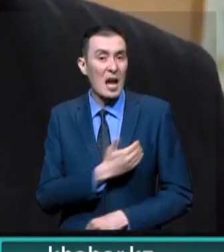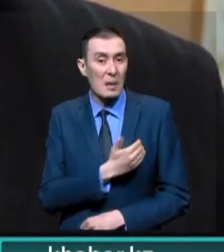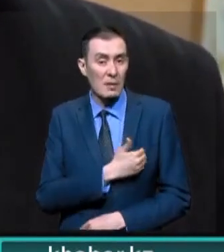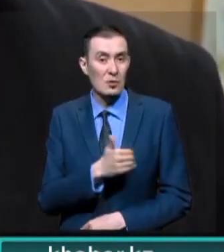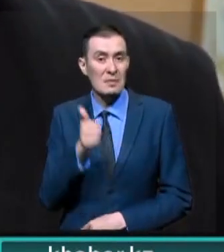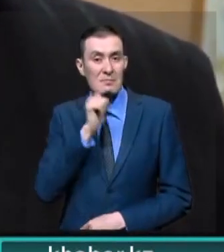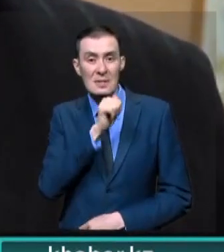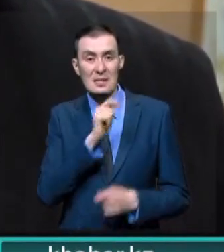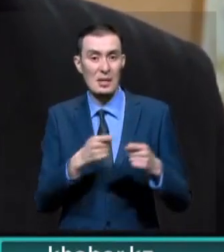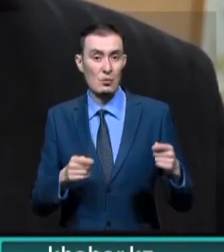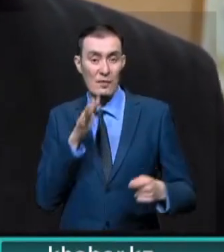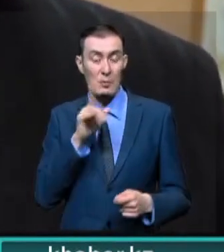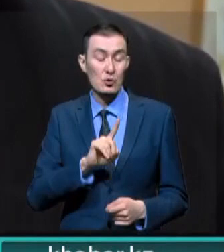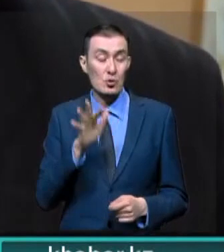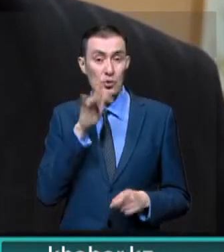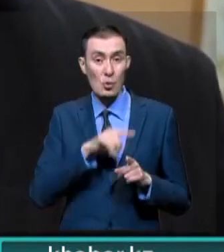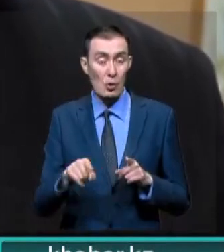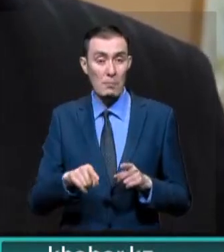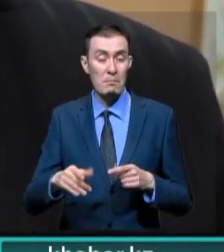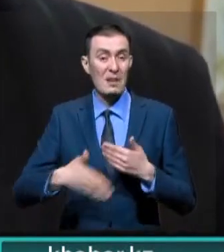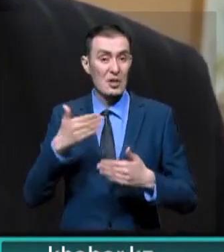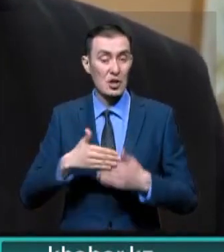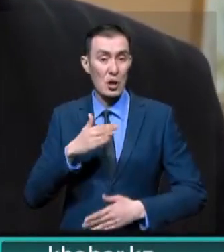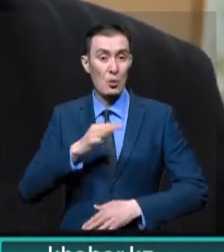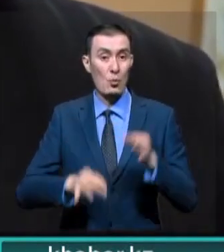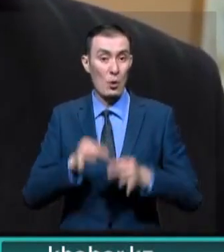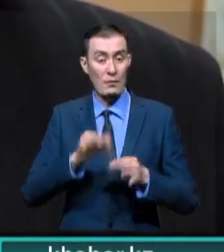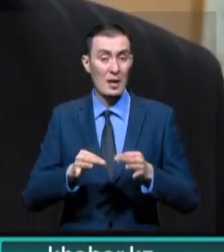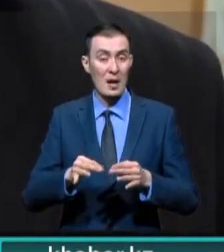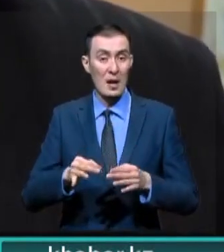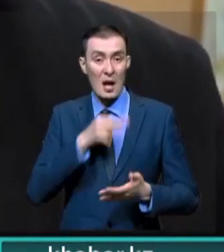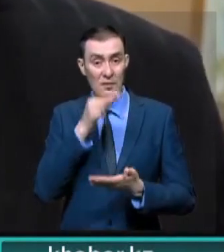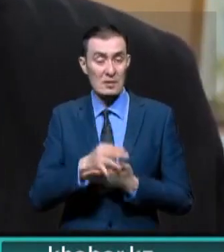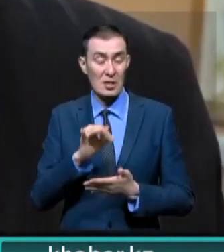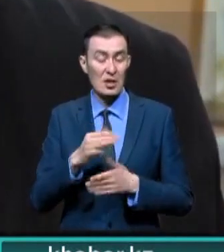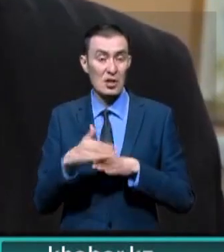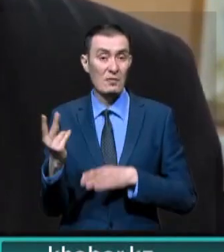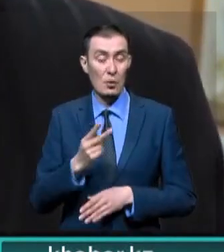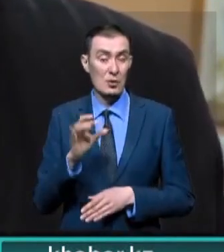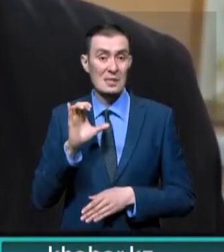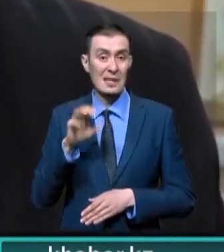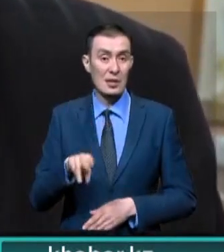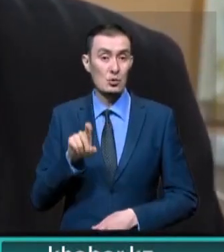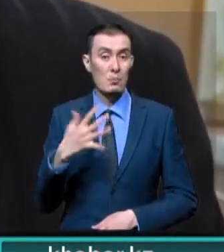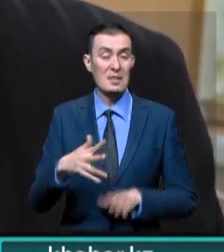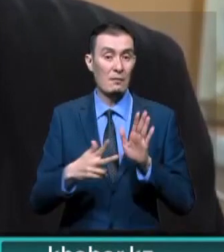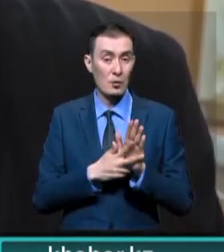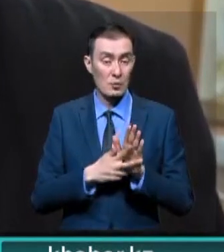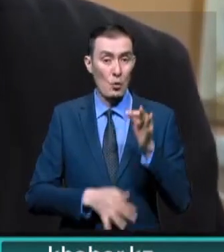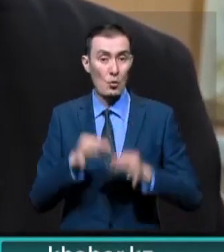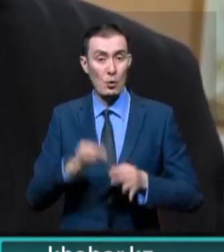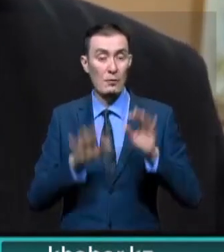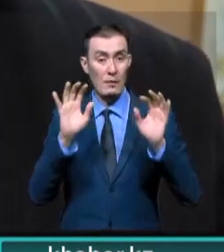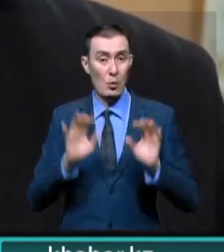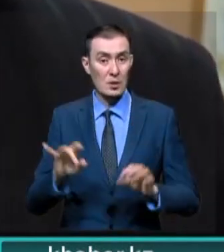так, затянуть время. Дело в том, что срок привлечения к уголовной ответственности, и в частности по части 2 статьи 158 Уголовного кодекса